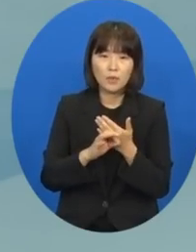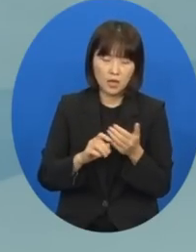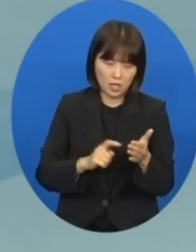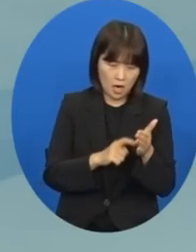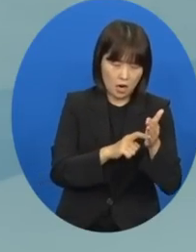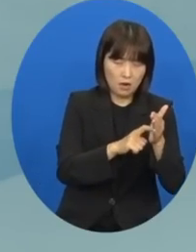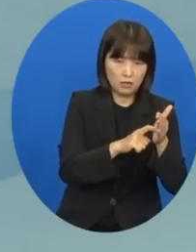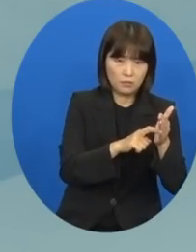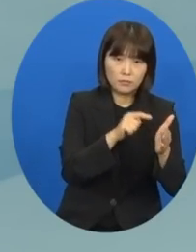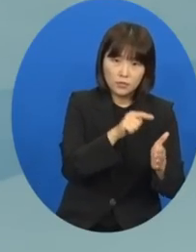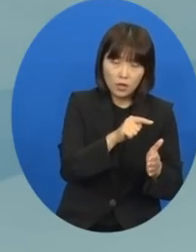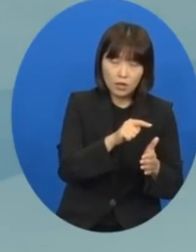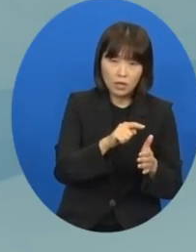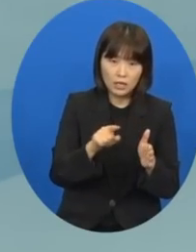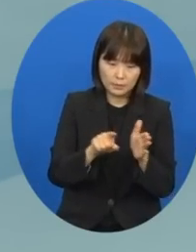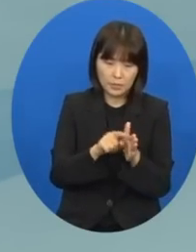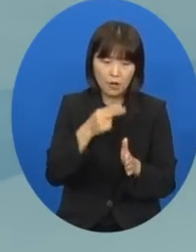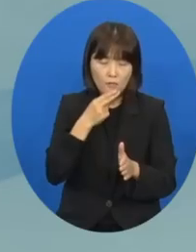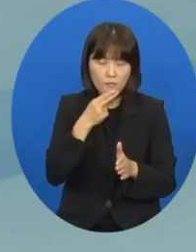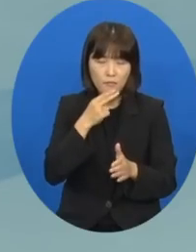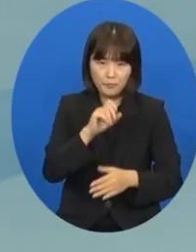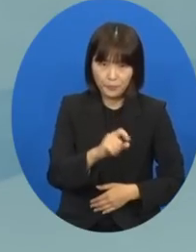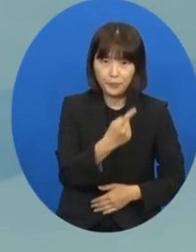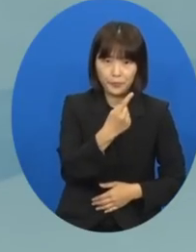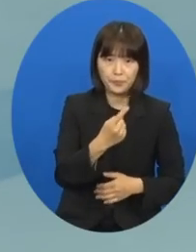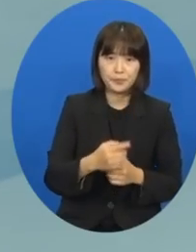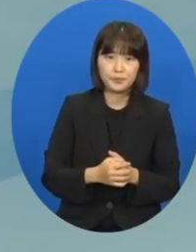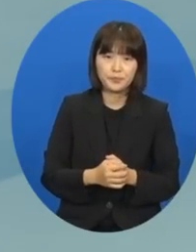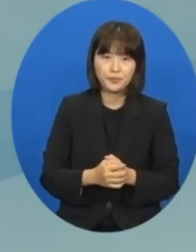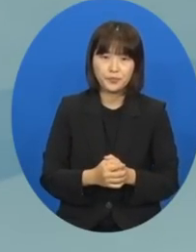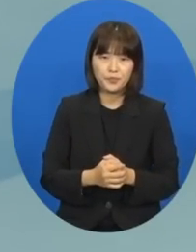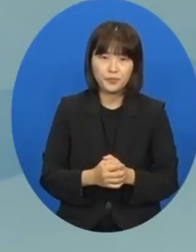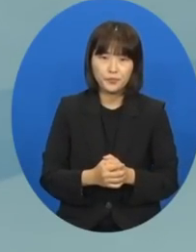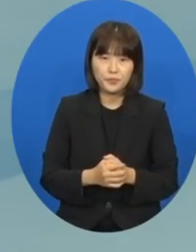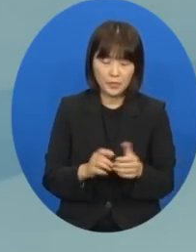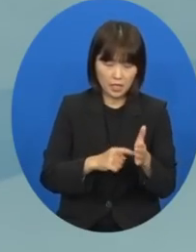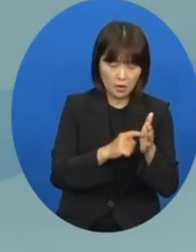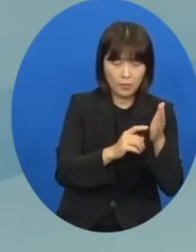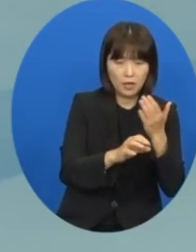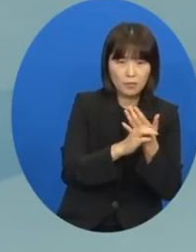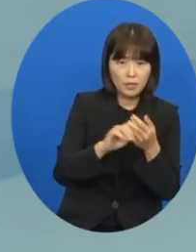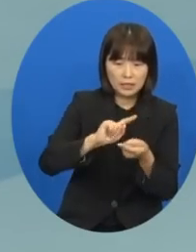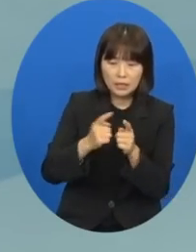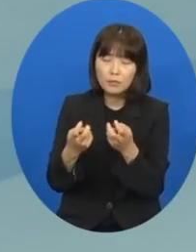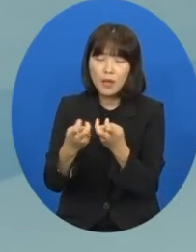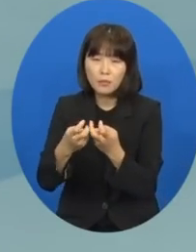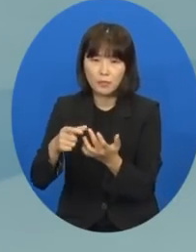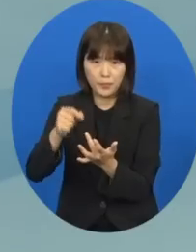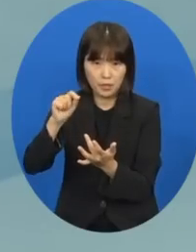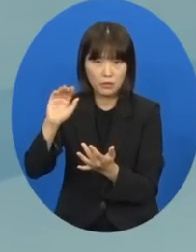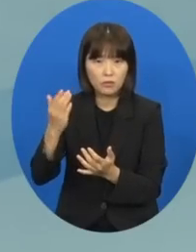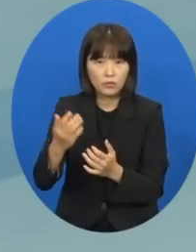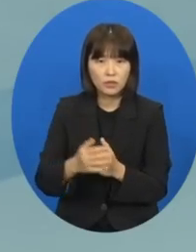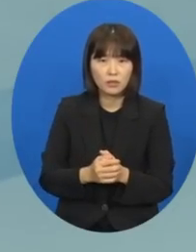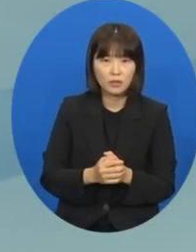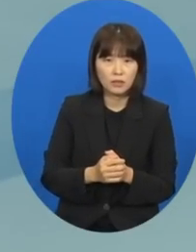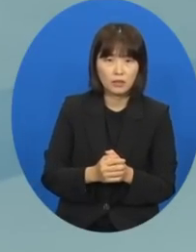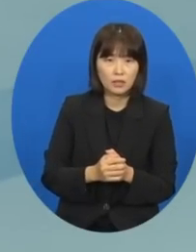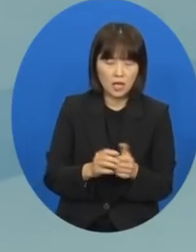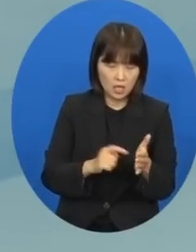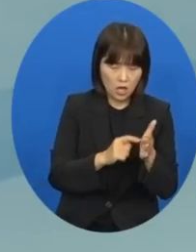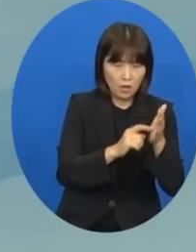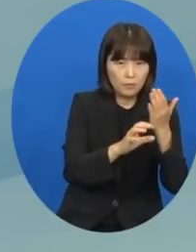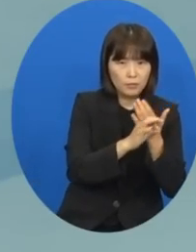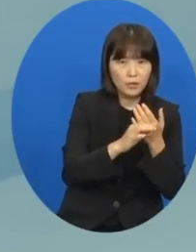불신앙에서 비롯됩니다. 성급함은 하나님의 최선이 아닌 나의 차선책 하가를 취하게 합니다. 성급함은 하나님의 방법과 시간을 나의